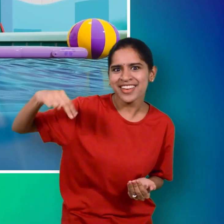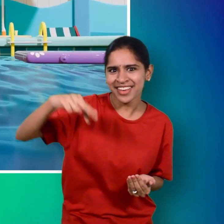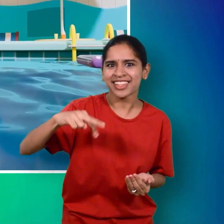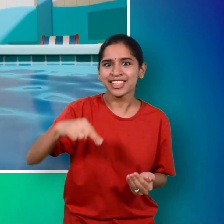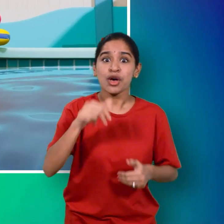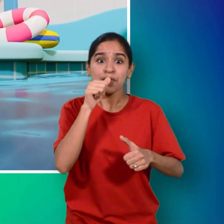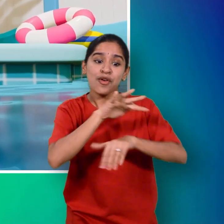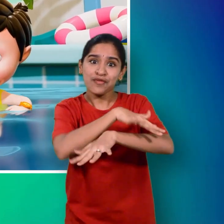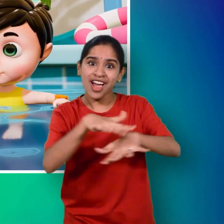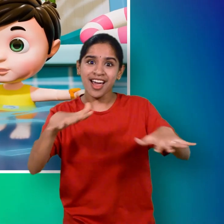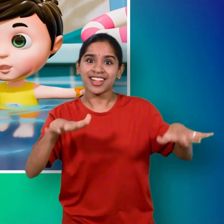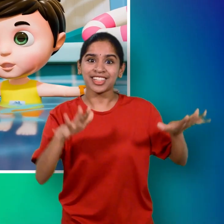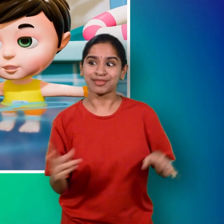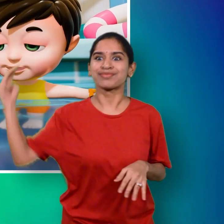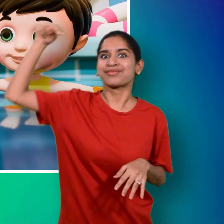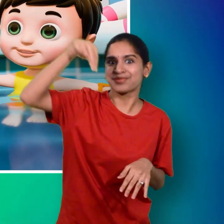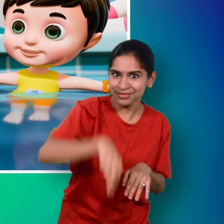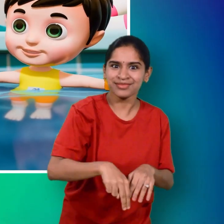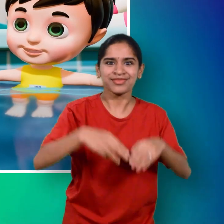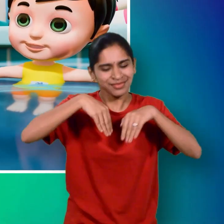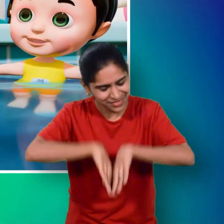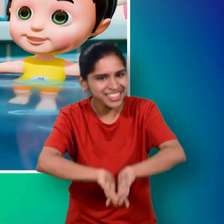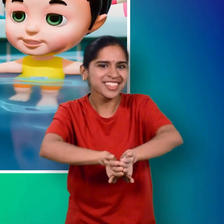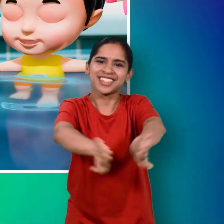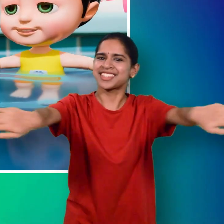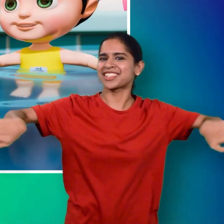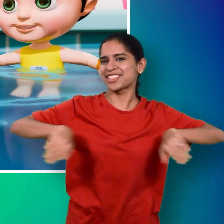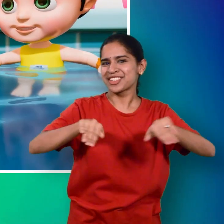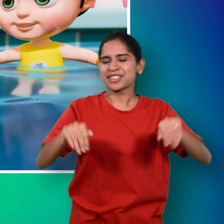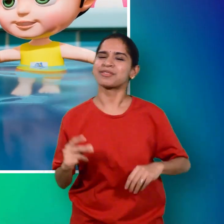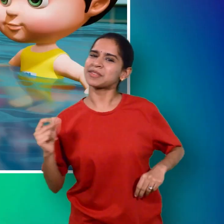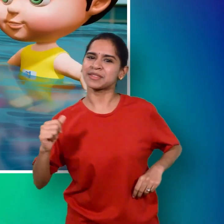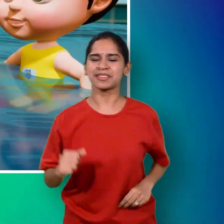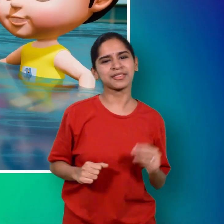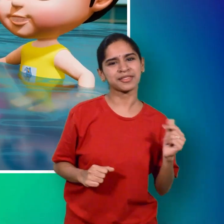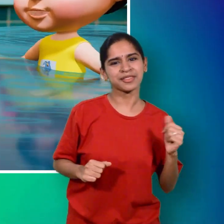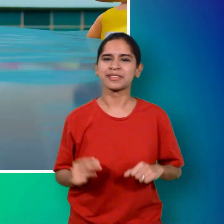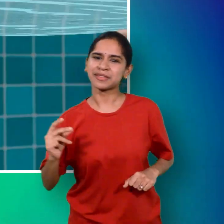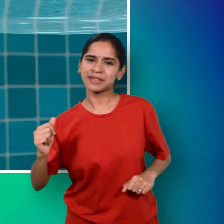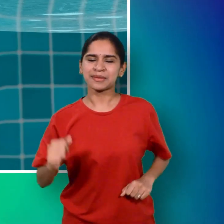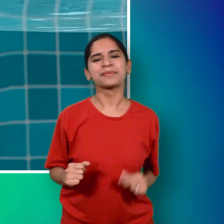आएगा, पानी में फिर जाएगा।